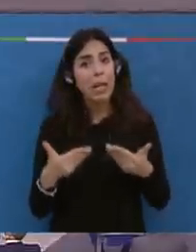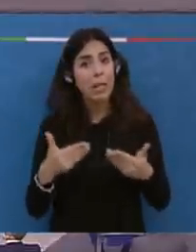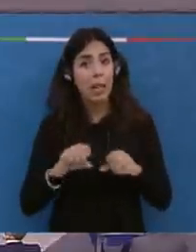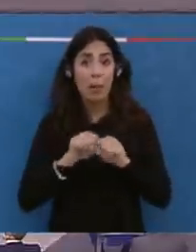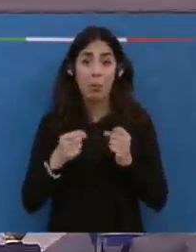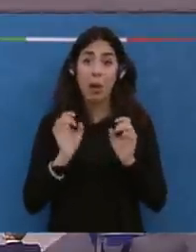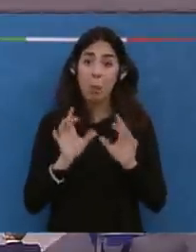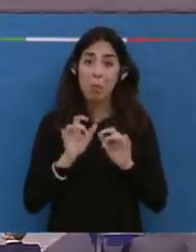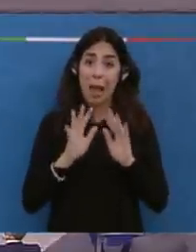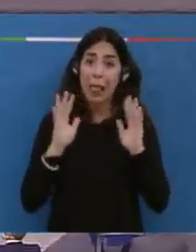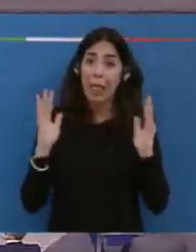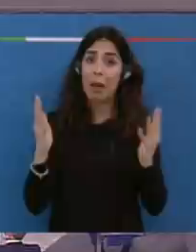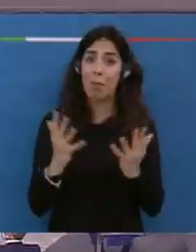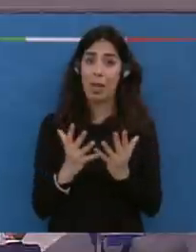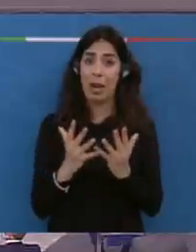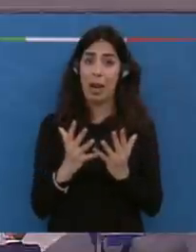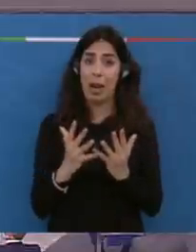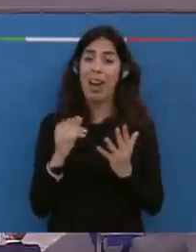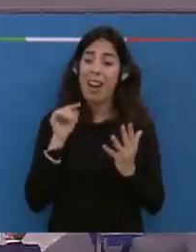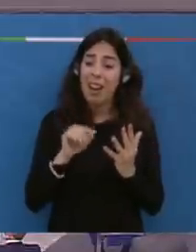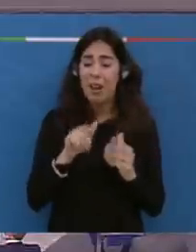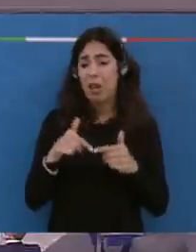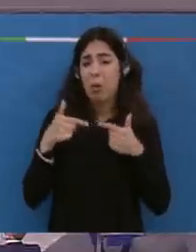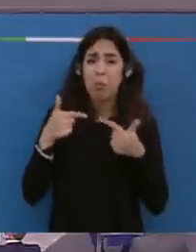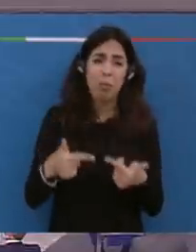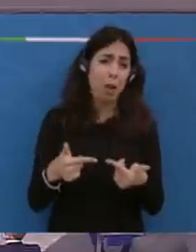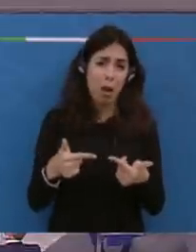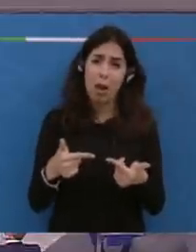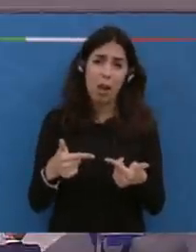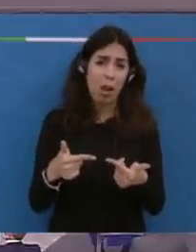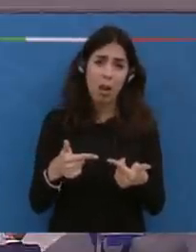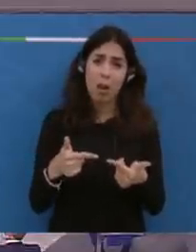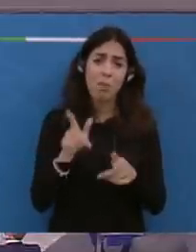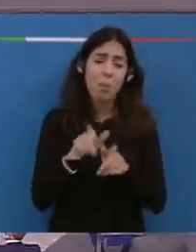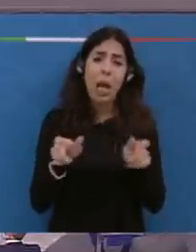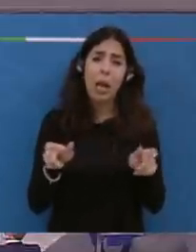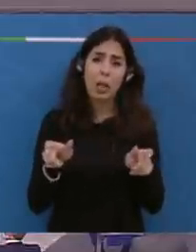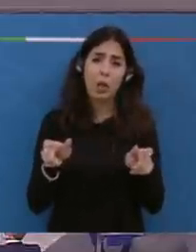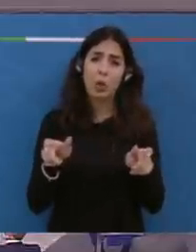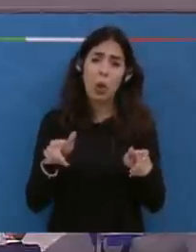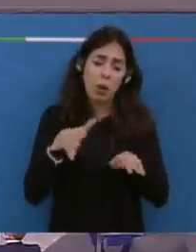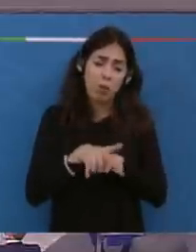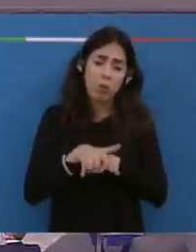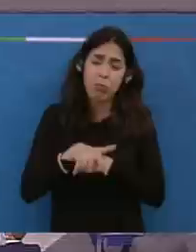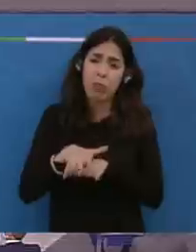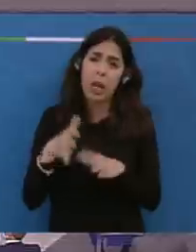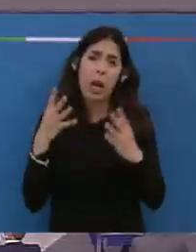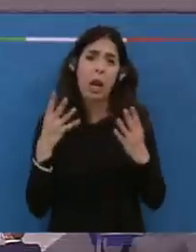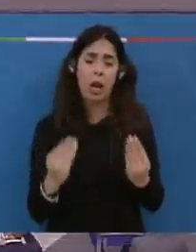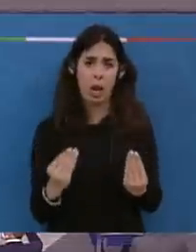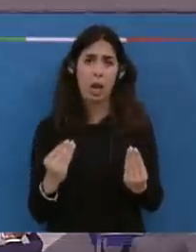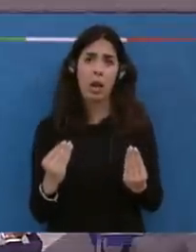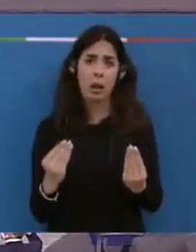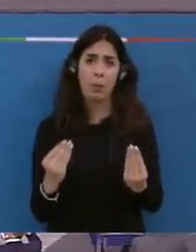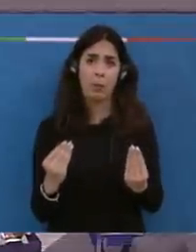che ha purtroppo causato è un elevato numero di vittime oggi